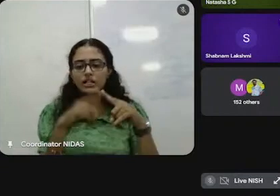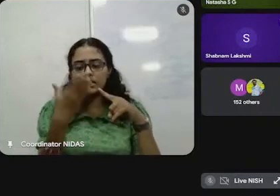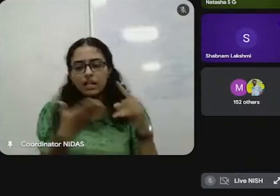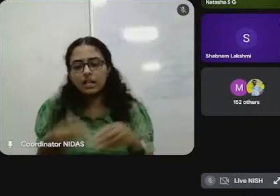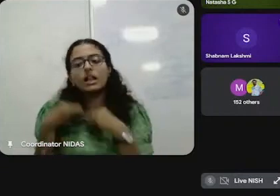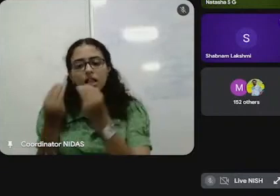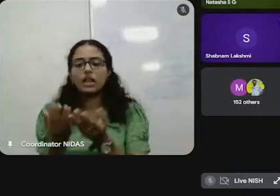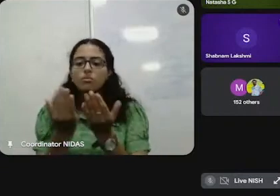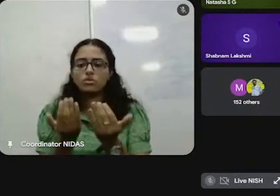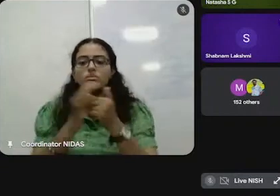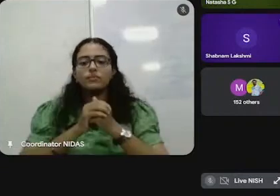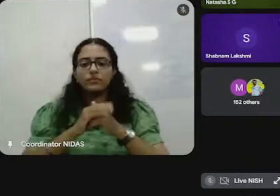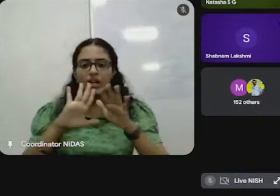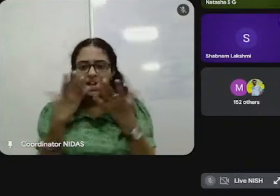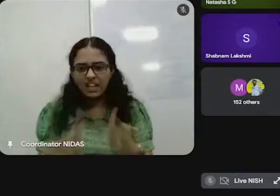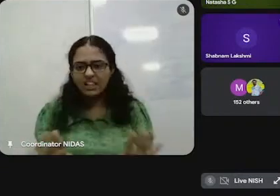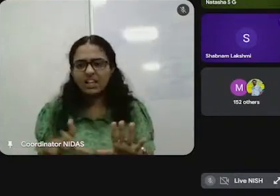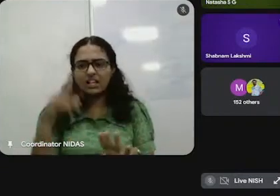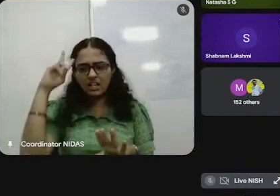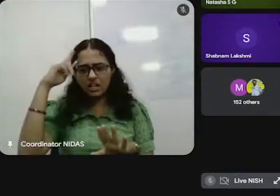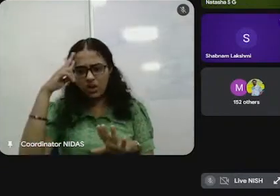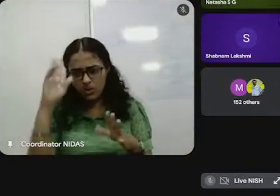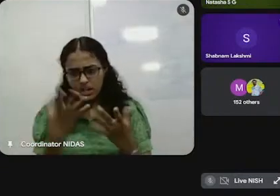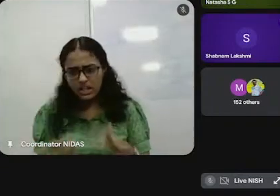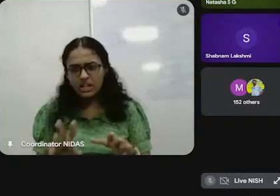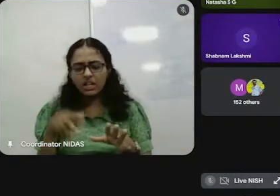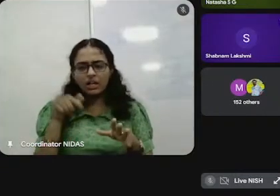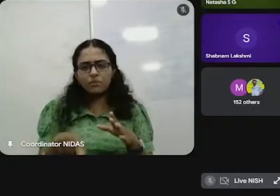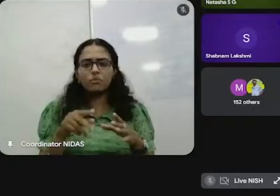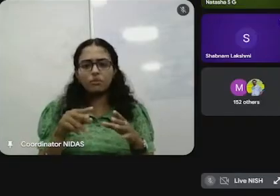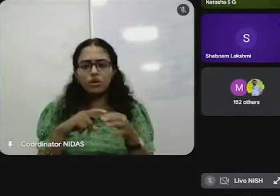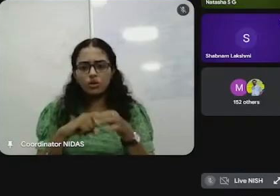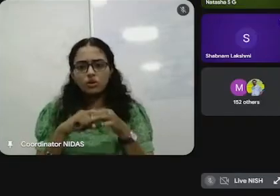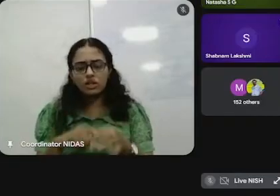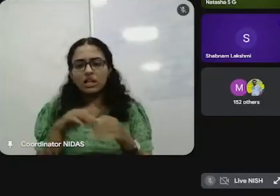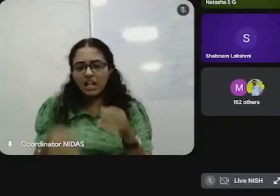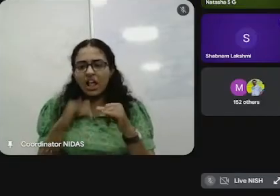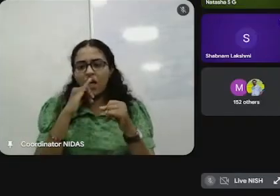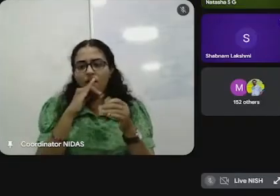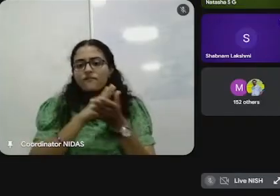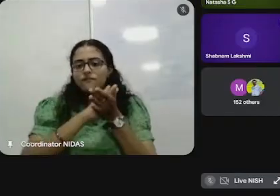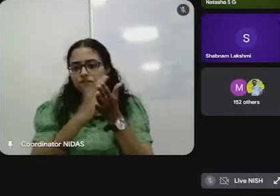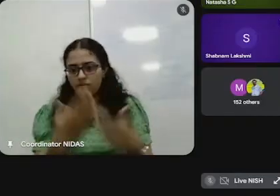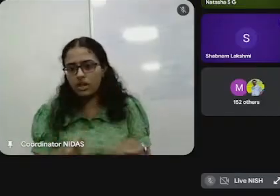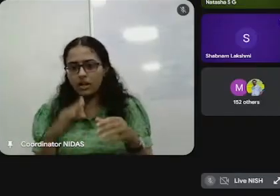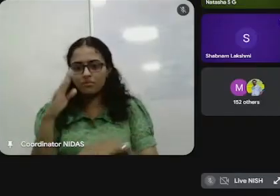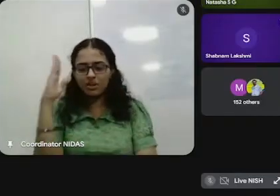ഓർപ്പിക്കുന്നു. മറ്റെന്തെങ്കിലും സംശയങ്ങളോ എന്തെങ്കിലും ഉണ്ടെന്നുണ്ടെങ്കിൽ ഇപ്പൊ ചോദിക്കാം. നമ്മൾ മീറ്റിംഗ് അവസാനത്തിൽ കിടക്കുകയാണ്.